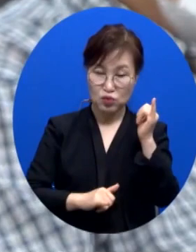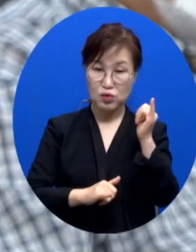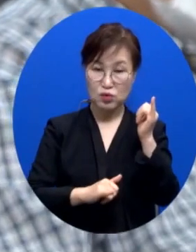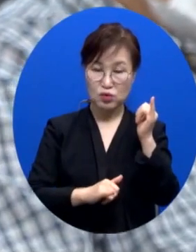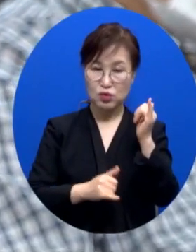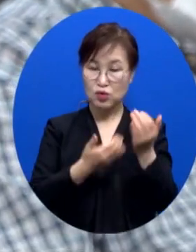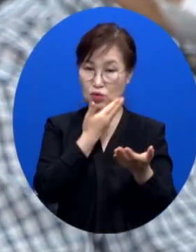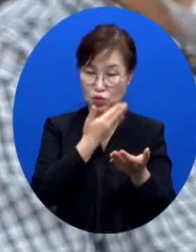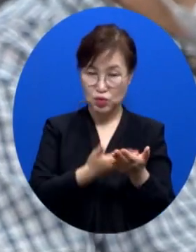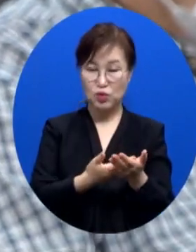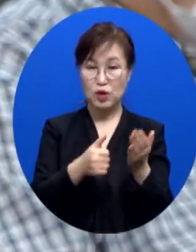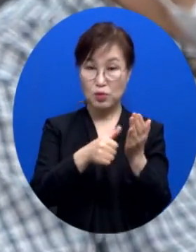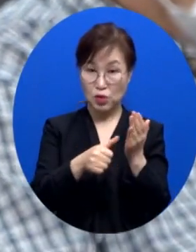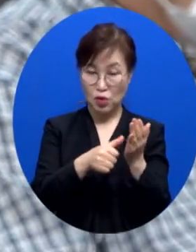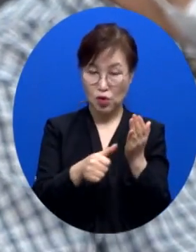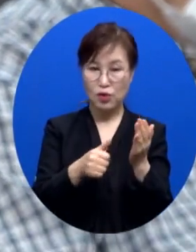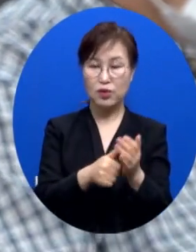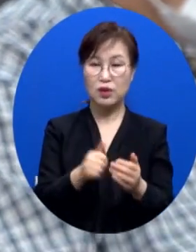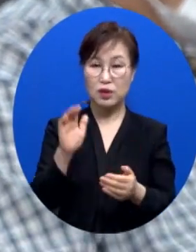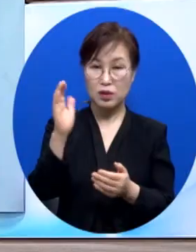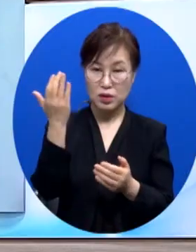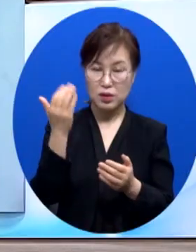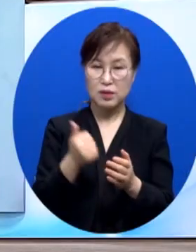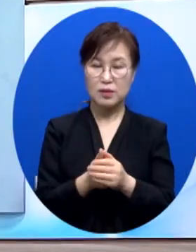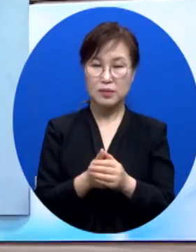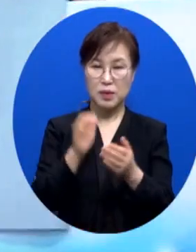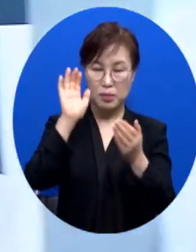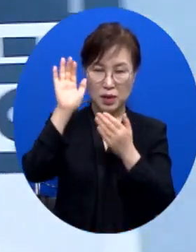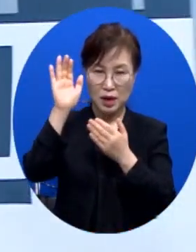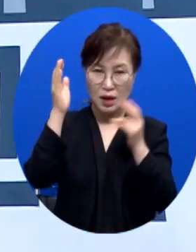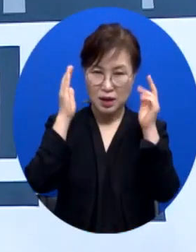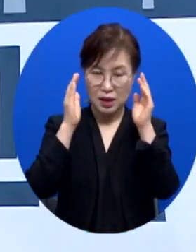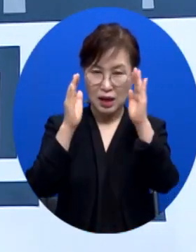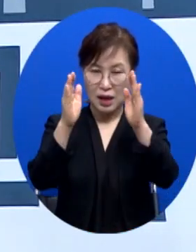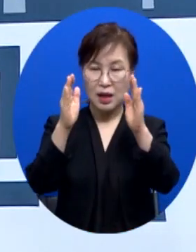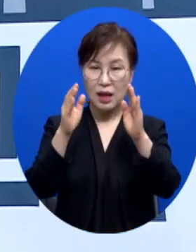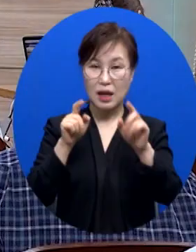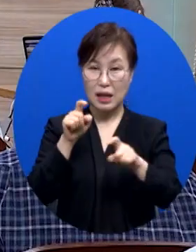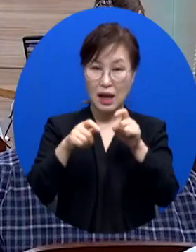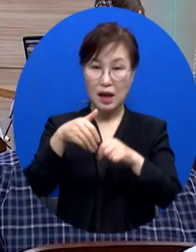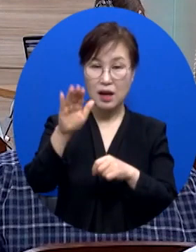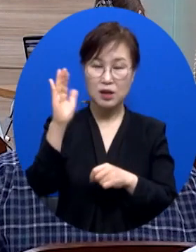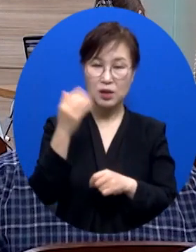과거를 지나 현재의 모습을 돌아보고 미래를 향해 나아가길 바란다고 전했습니다.